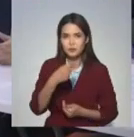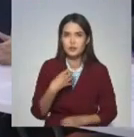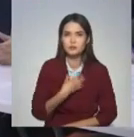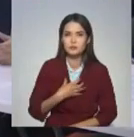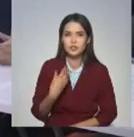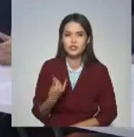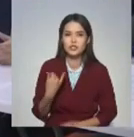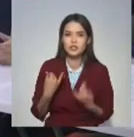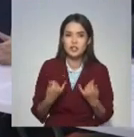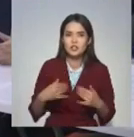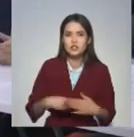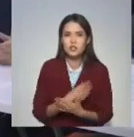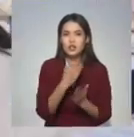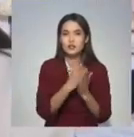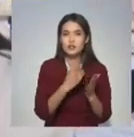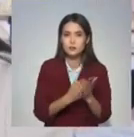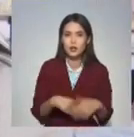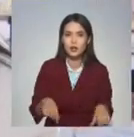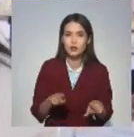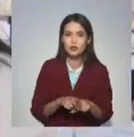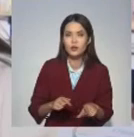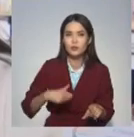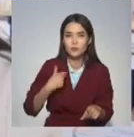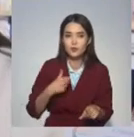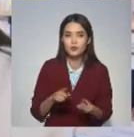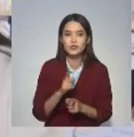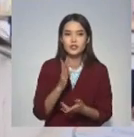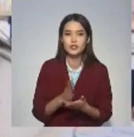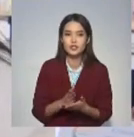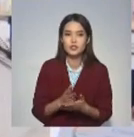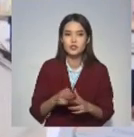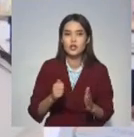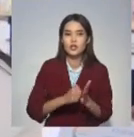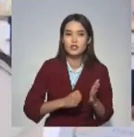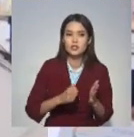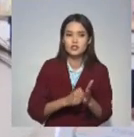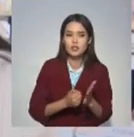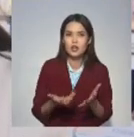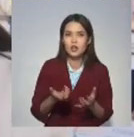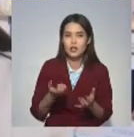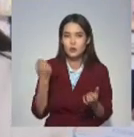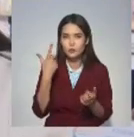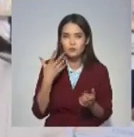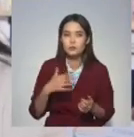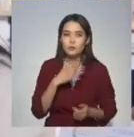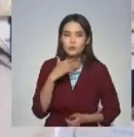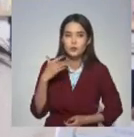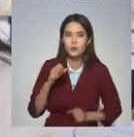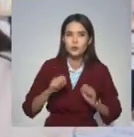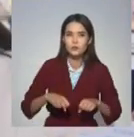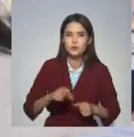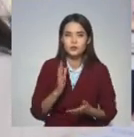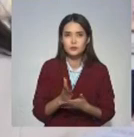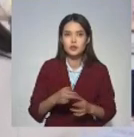Қазір қандай программалар жүріп жатқан туралы бастапқы жарна дейді ғой. Сол аз болса мүмкіндік көп болады. Мысалы